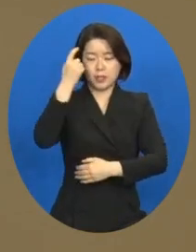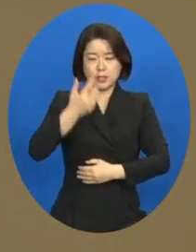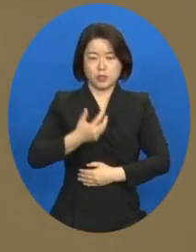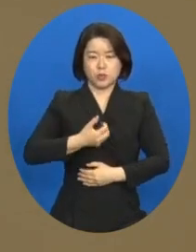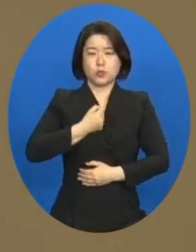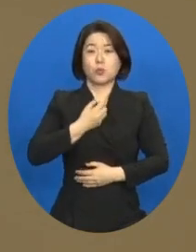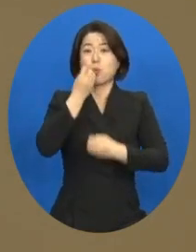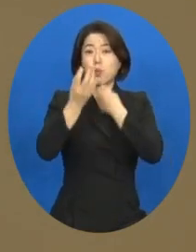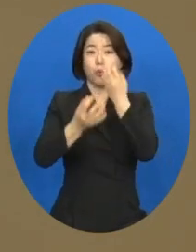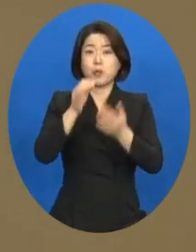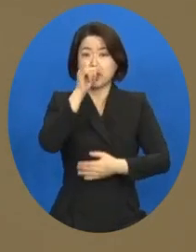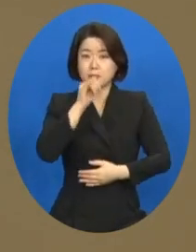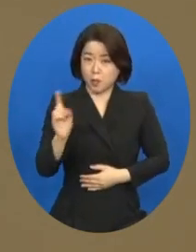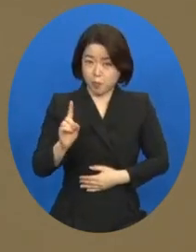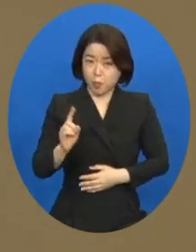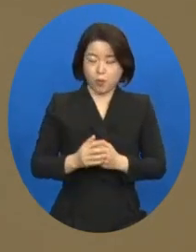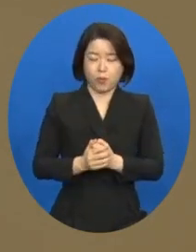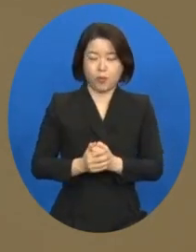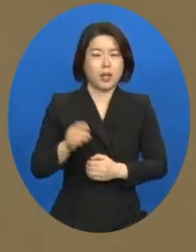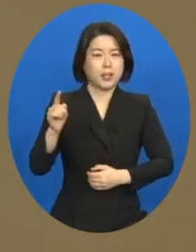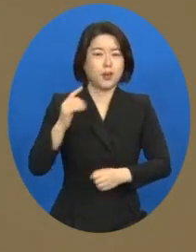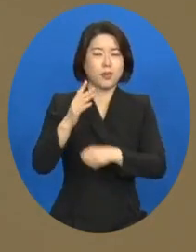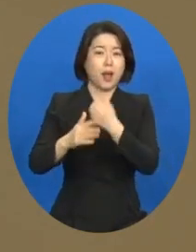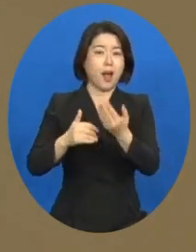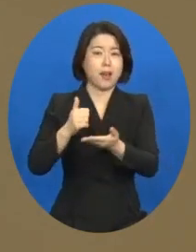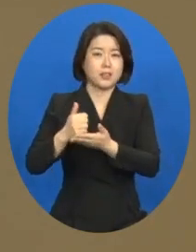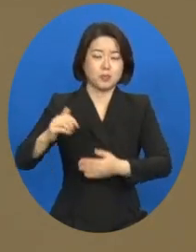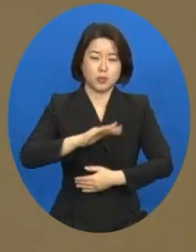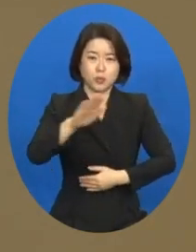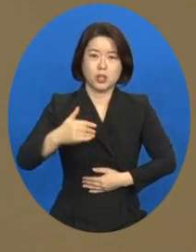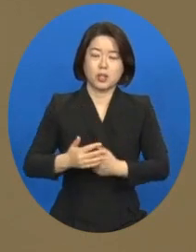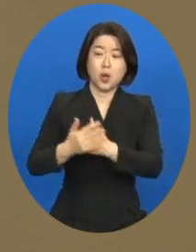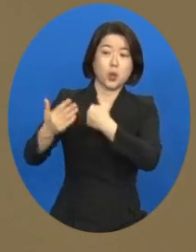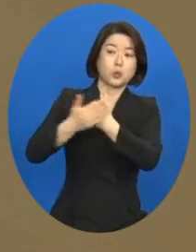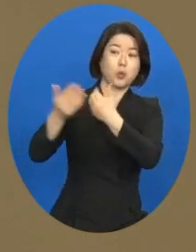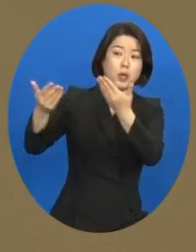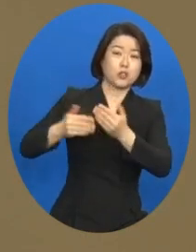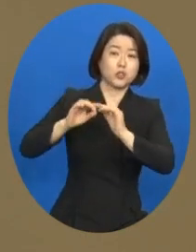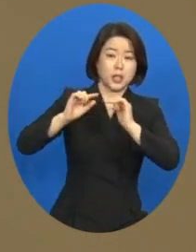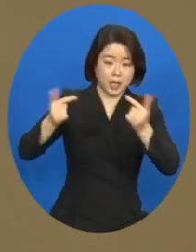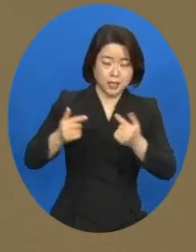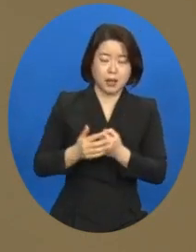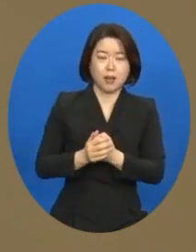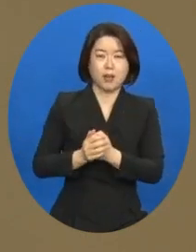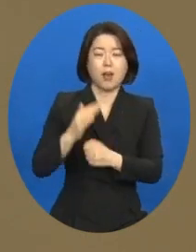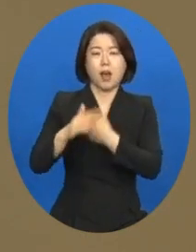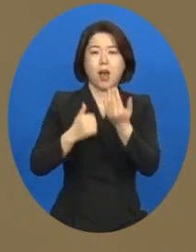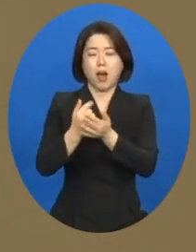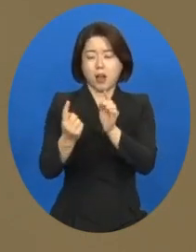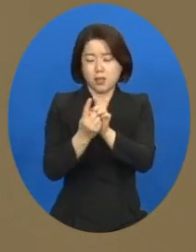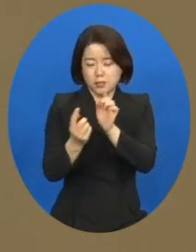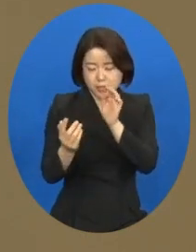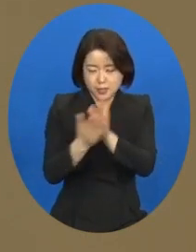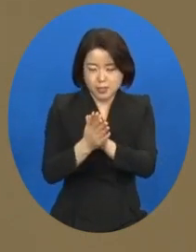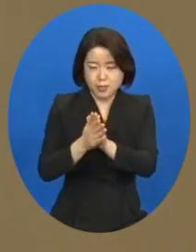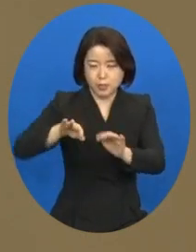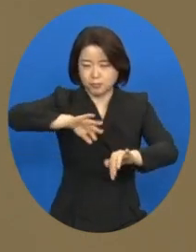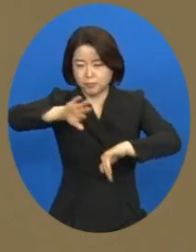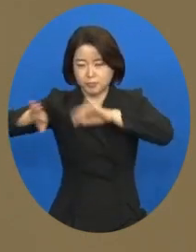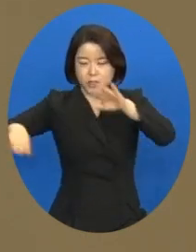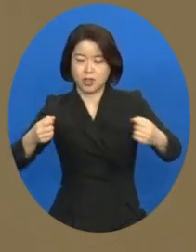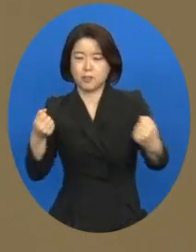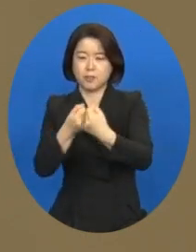고백을 합니다. 하나님이 우리를 도와주신 게 아니고 하나님이 직접